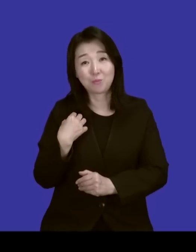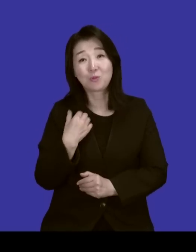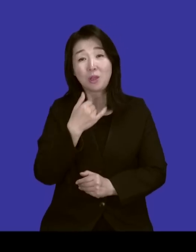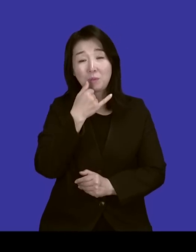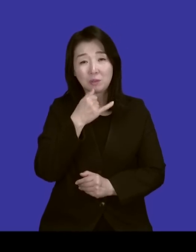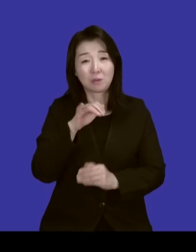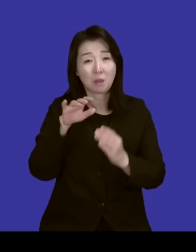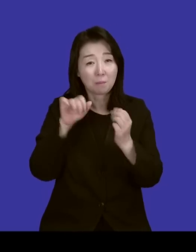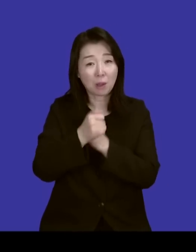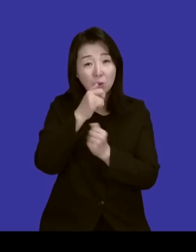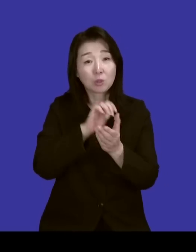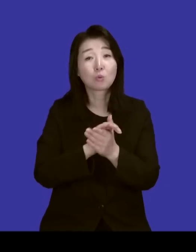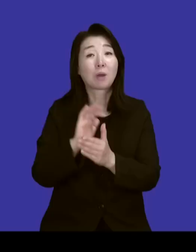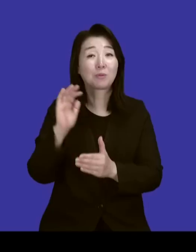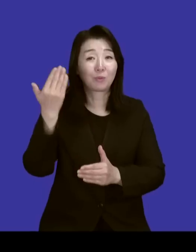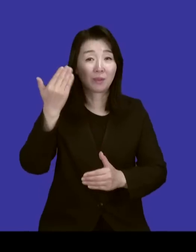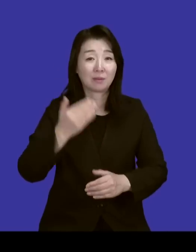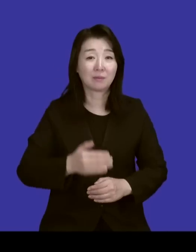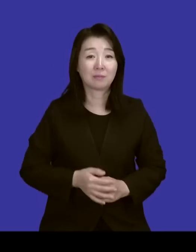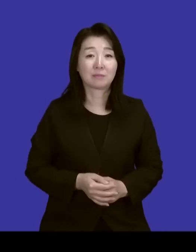바로 기도하는 게 좋아요.